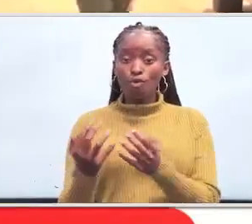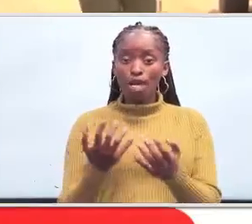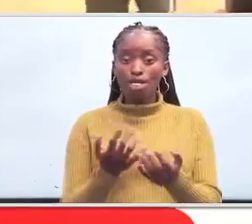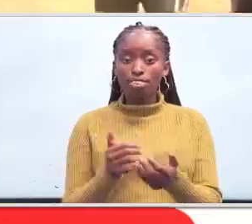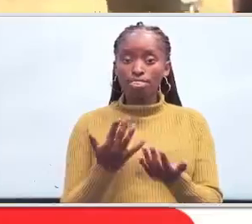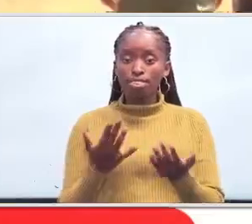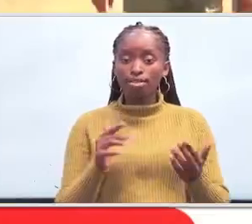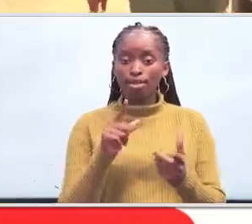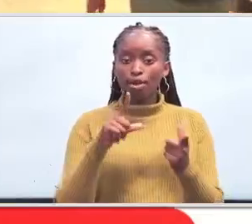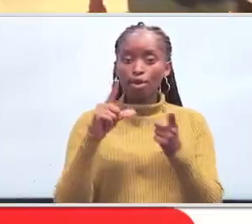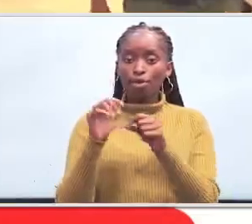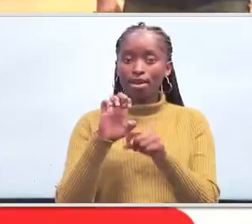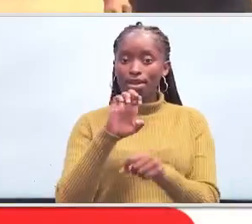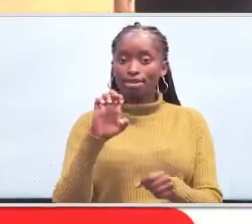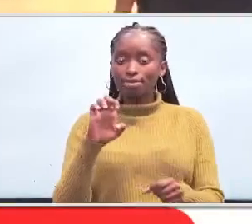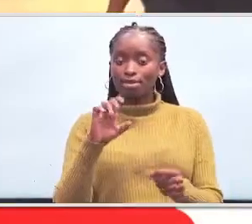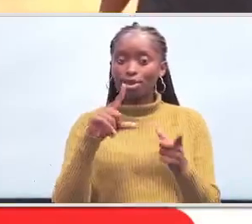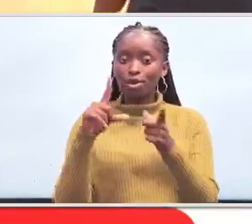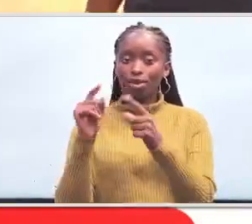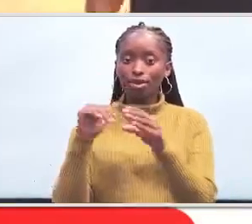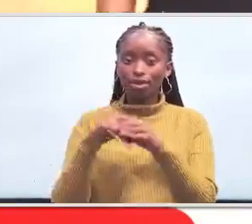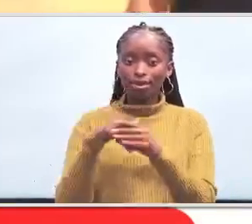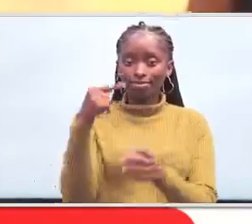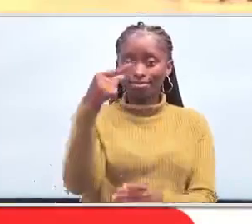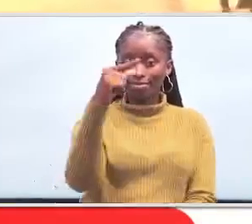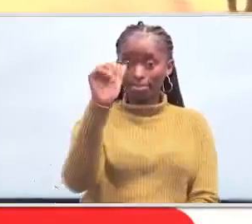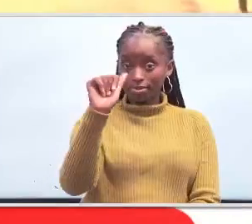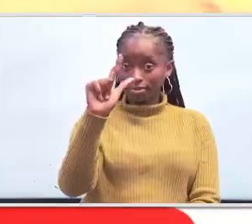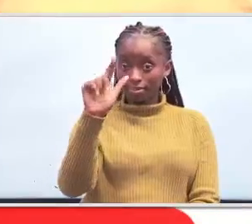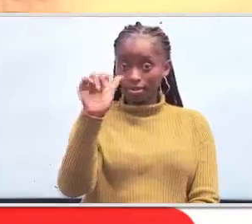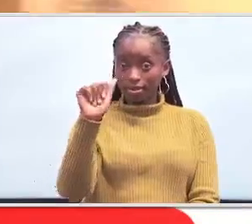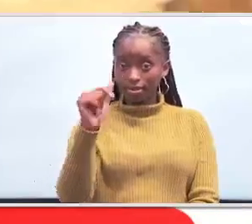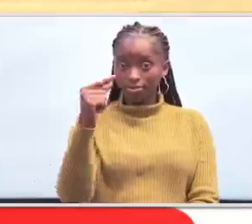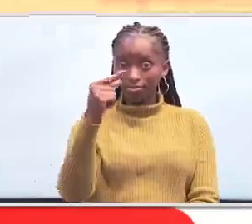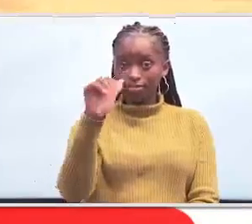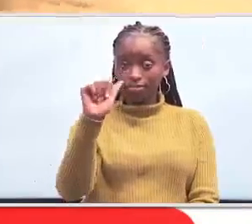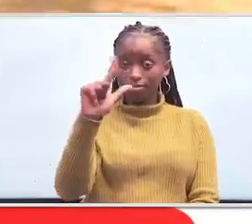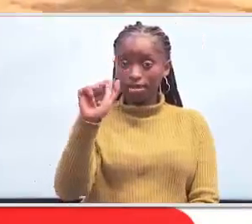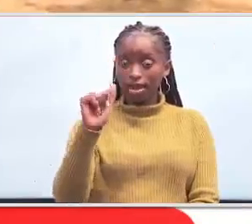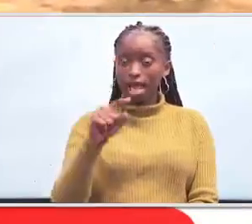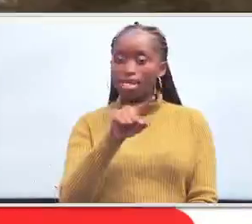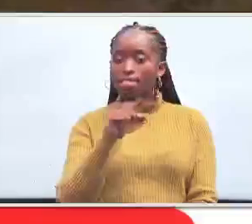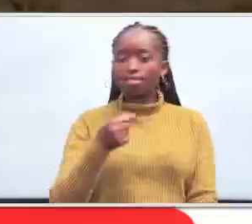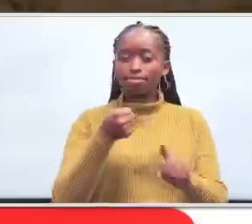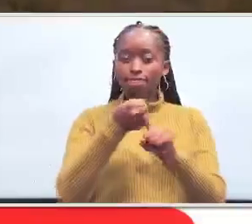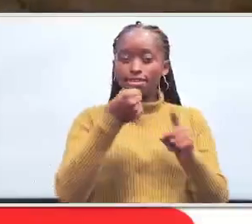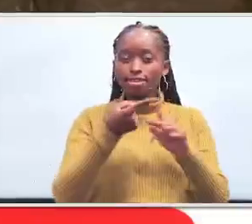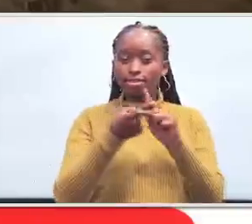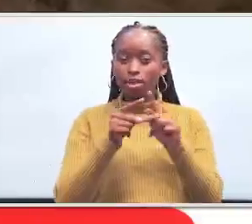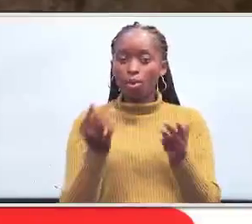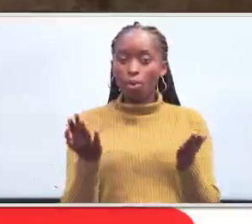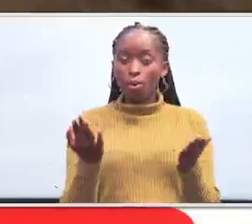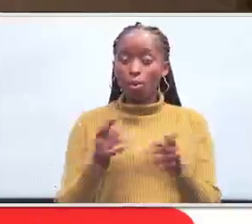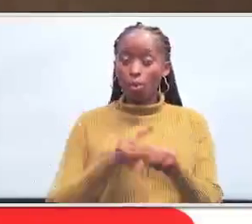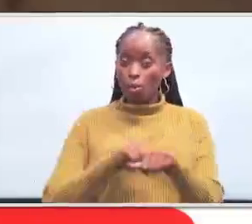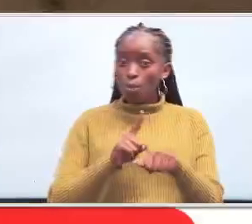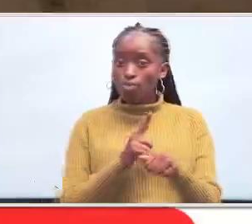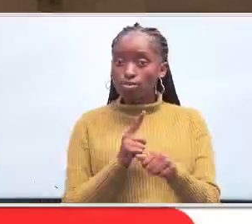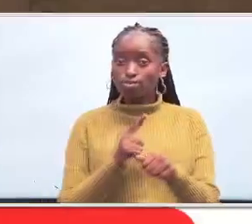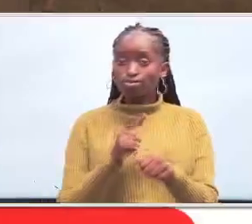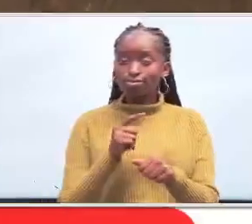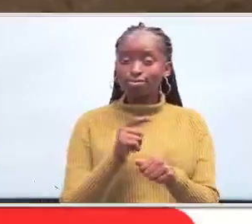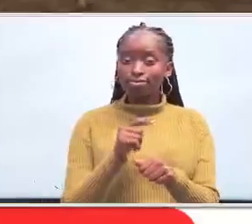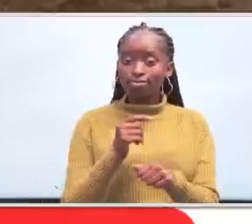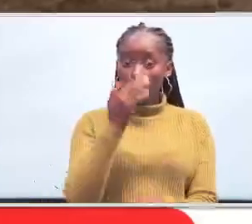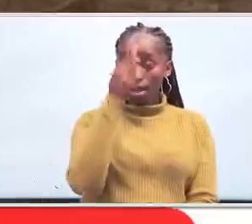East akielekea mji wa Galmagala. Mashambulizi haya yalianza siku ya Jumapili wiki hii baada ya mwili